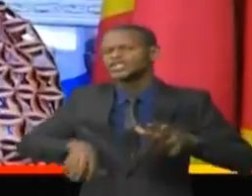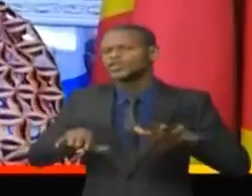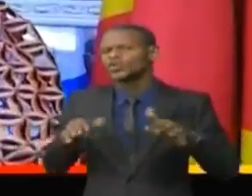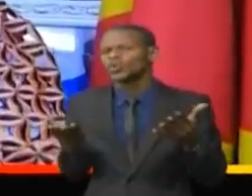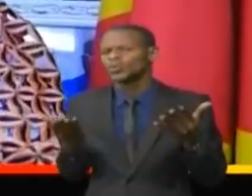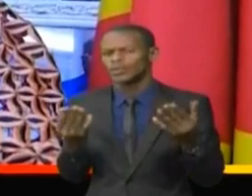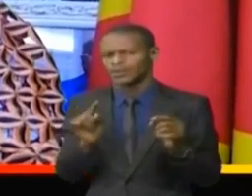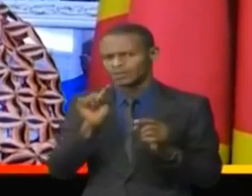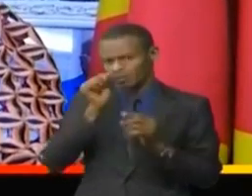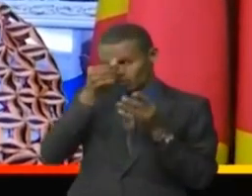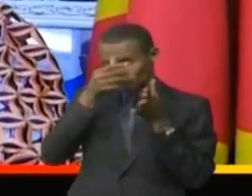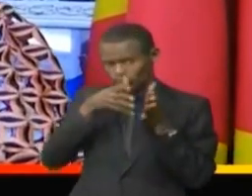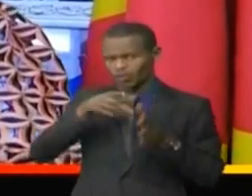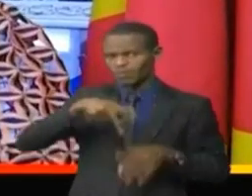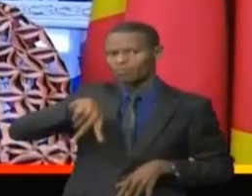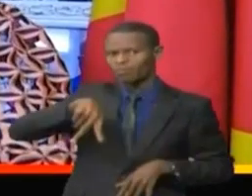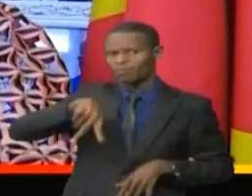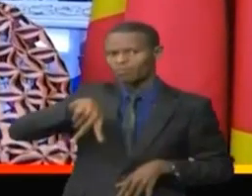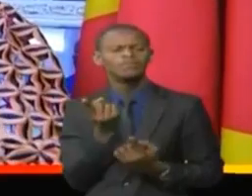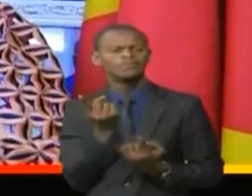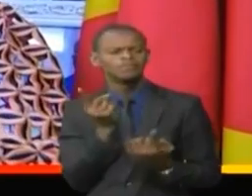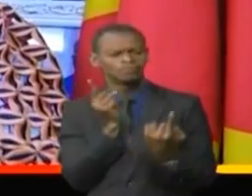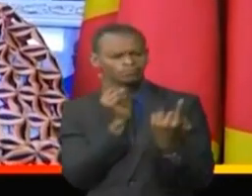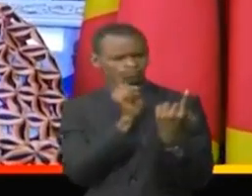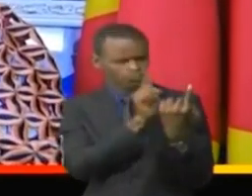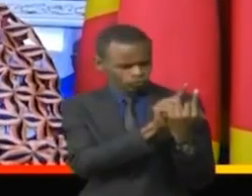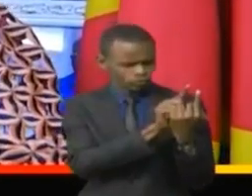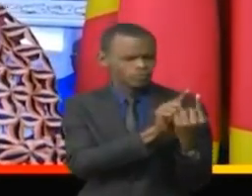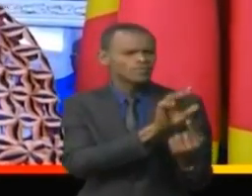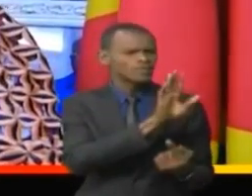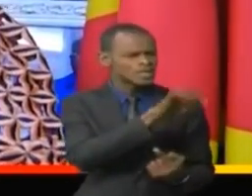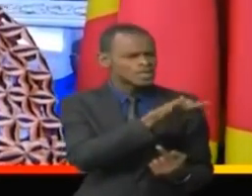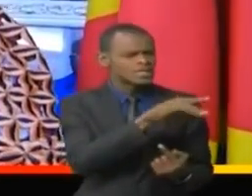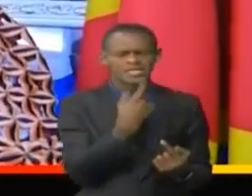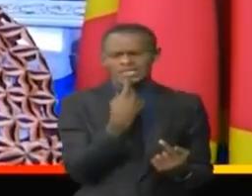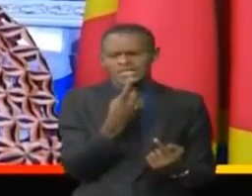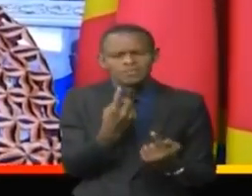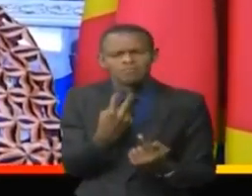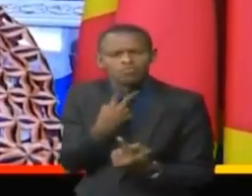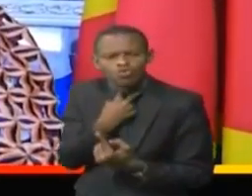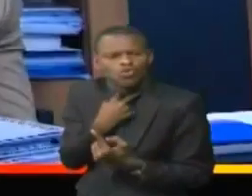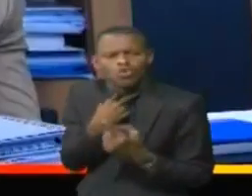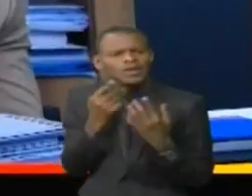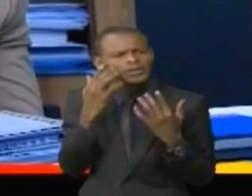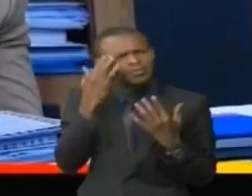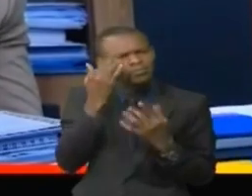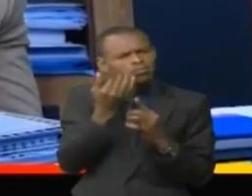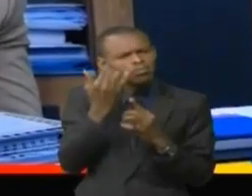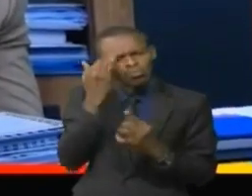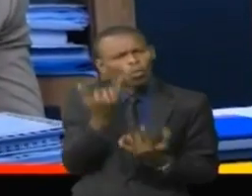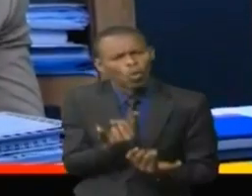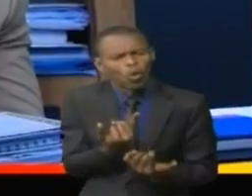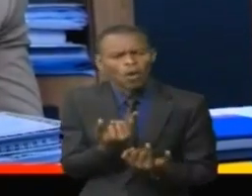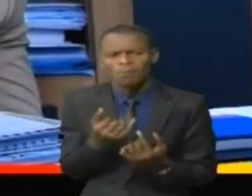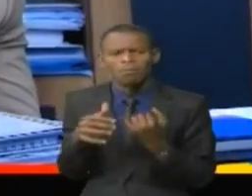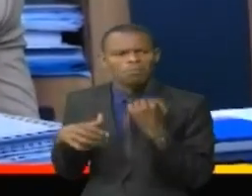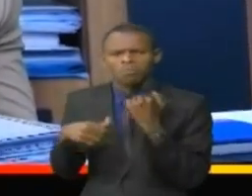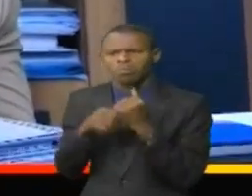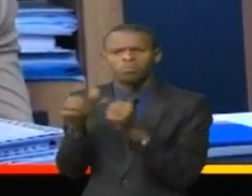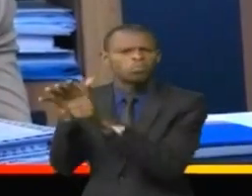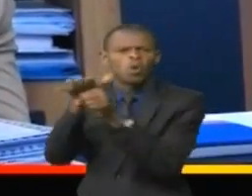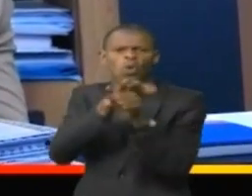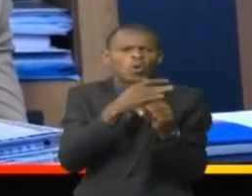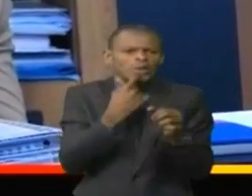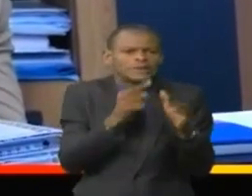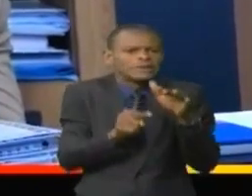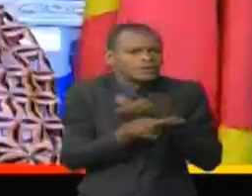accuse le GEF en disant que c'est le GEF qui bloque tout. C'est pour cela que ce qui m'a poussé de venir chez lui et de